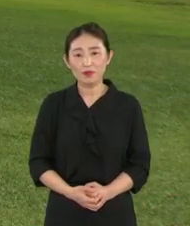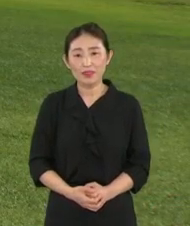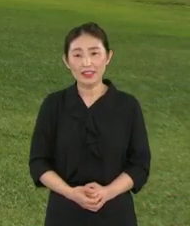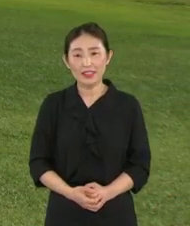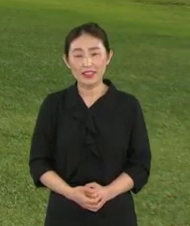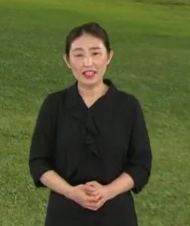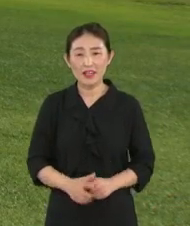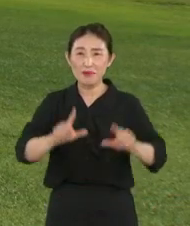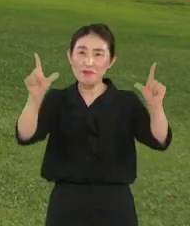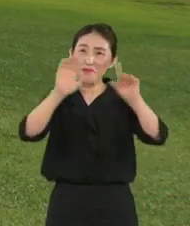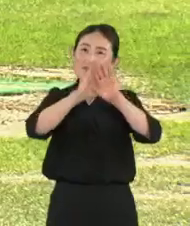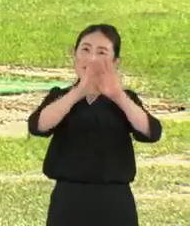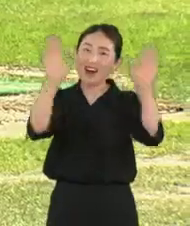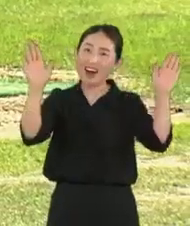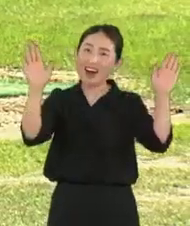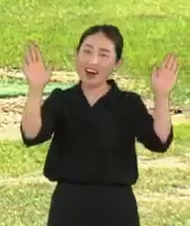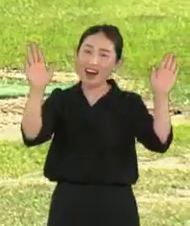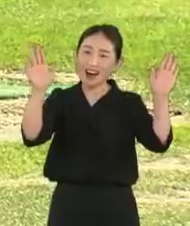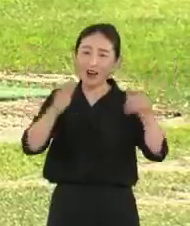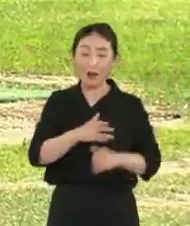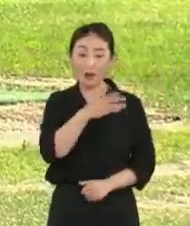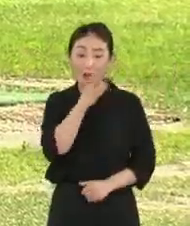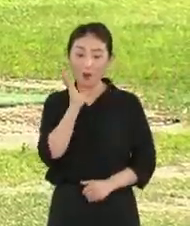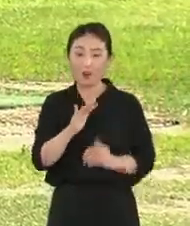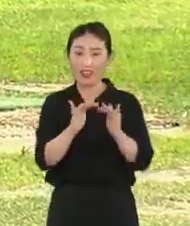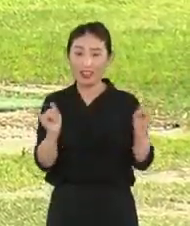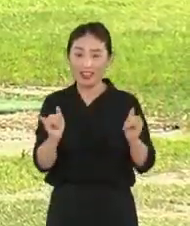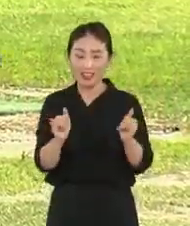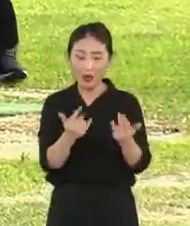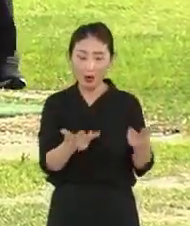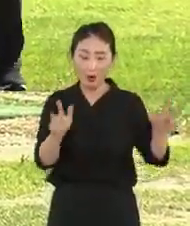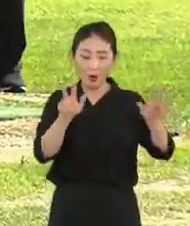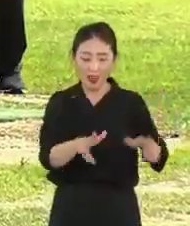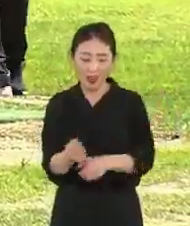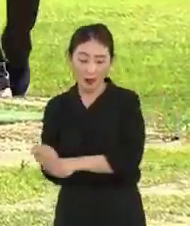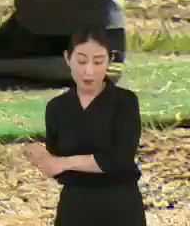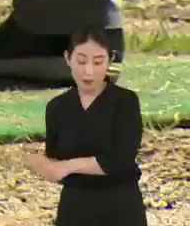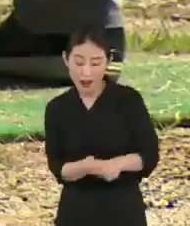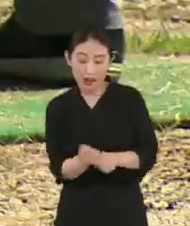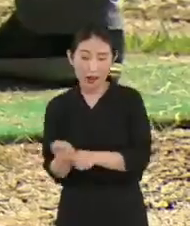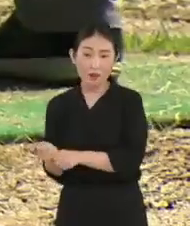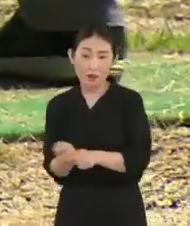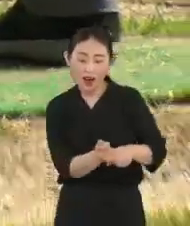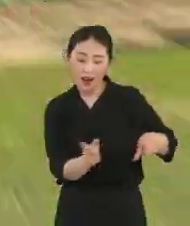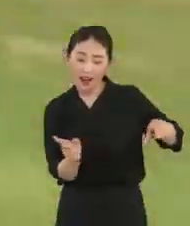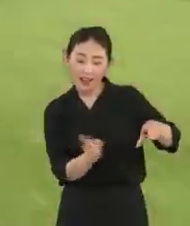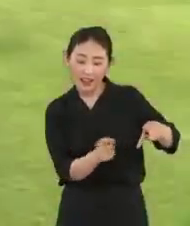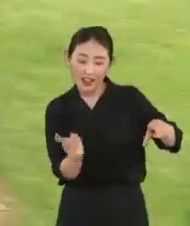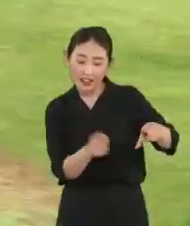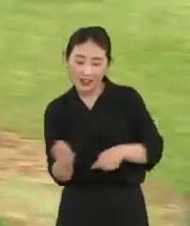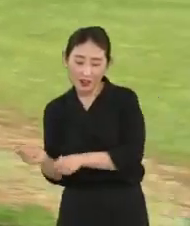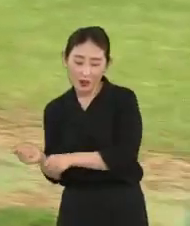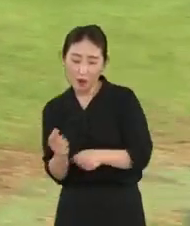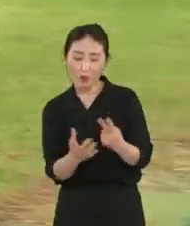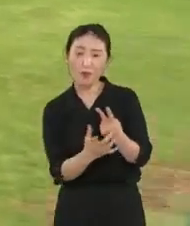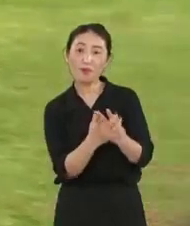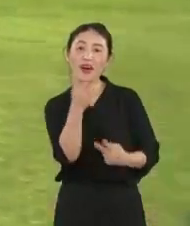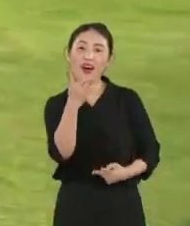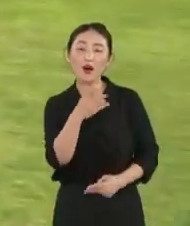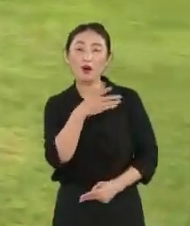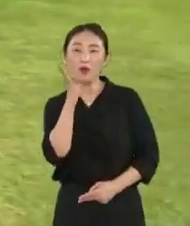청명한 가을날 진지한 표정의 노인들이 파크골프 에 한창입니다 게이트 굴과 볼 포 를 융합한 실버